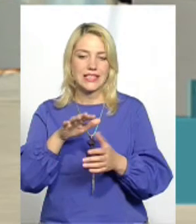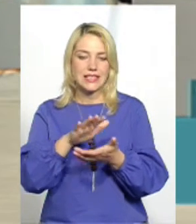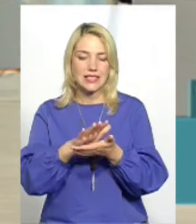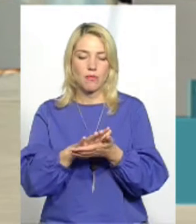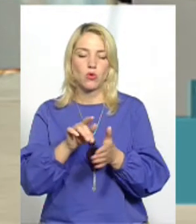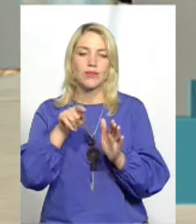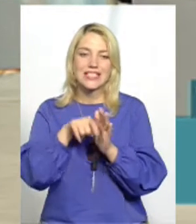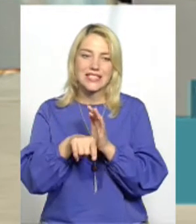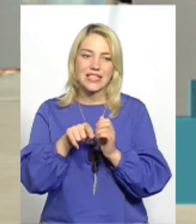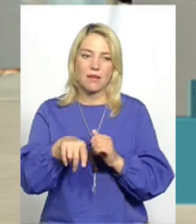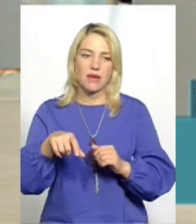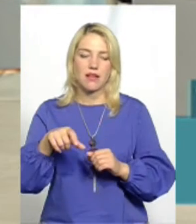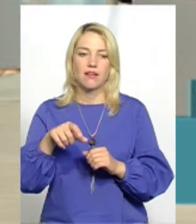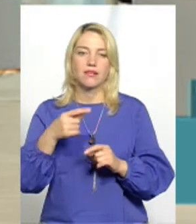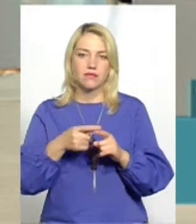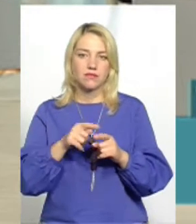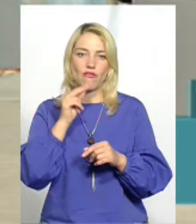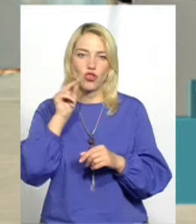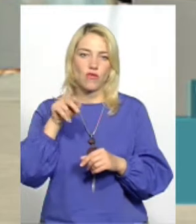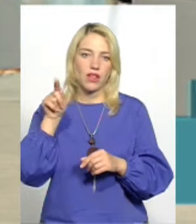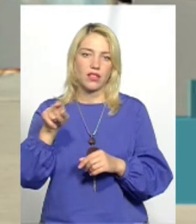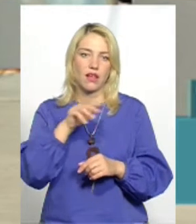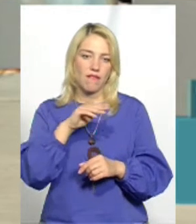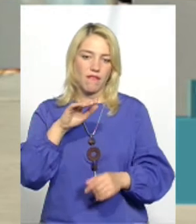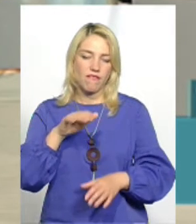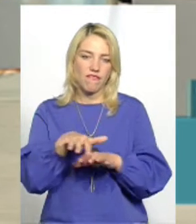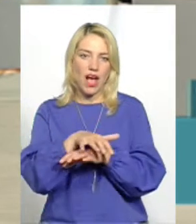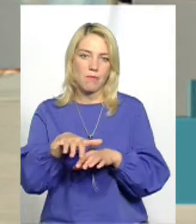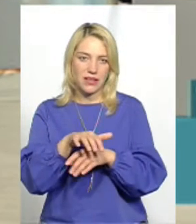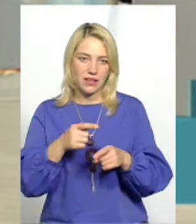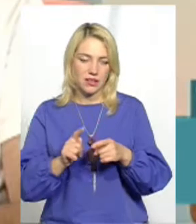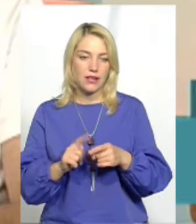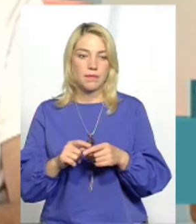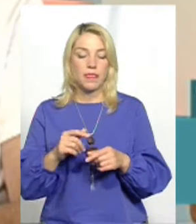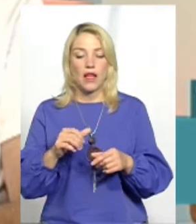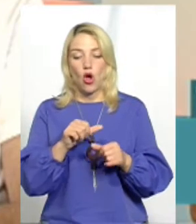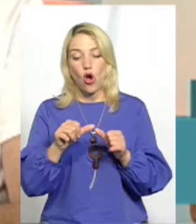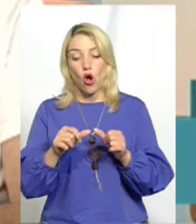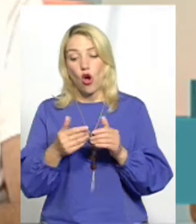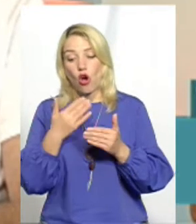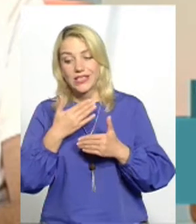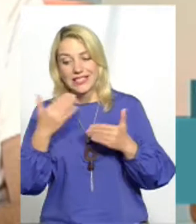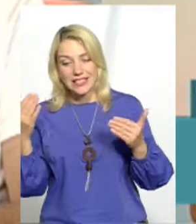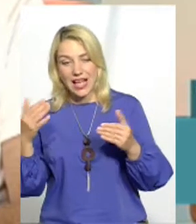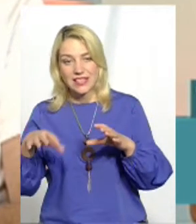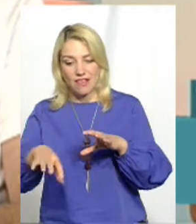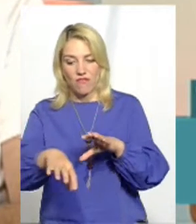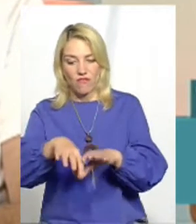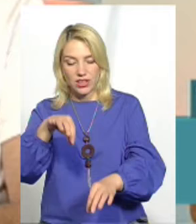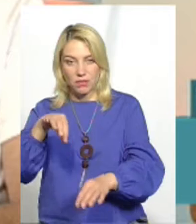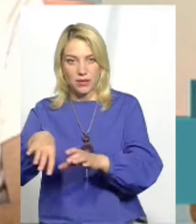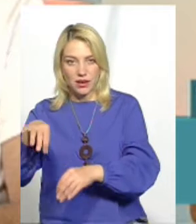саме фабрика? Останнє дослідження, відбір на минулому тижні, якщо я не помиляюсь, відбирали.